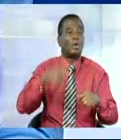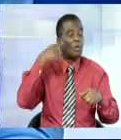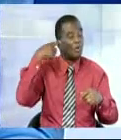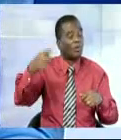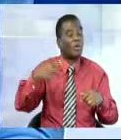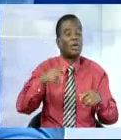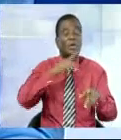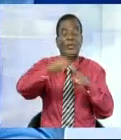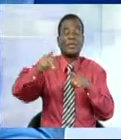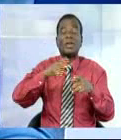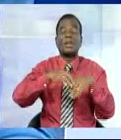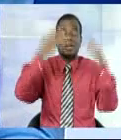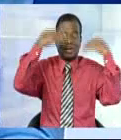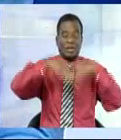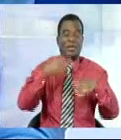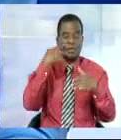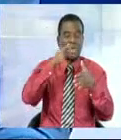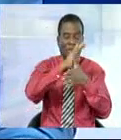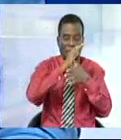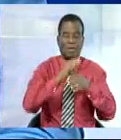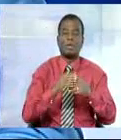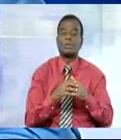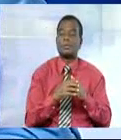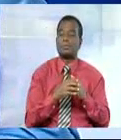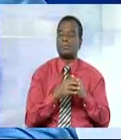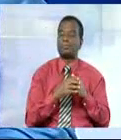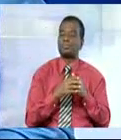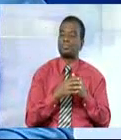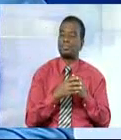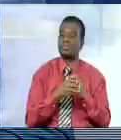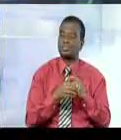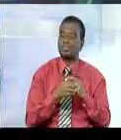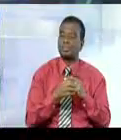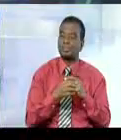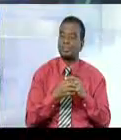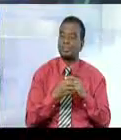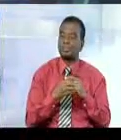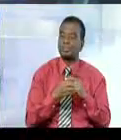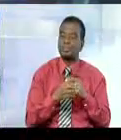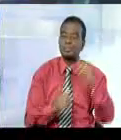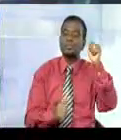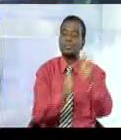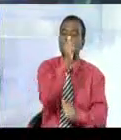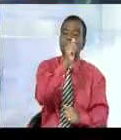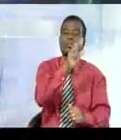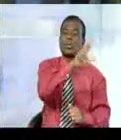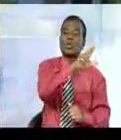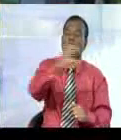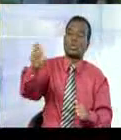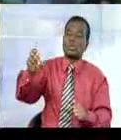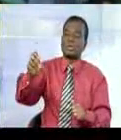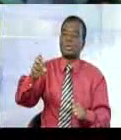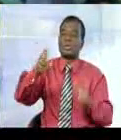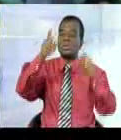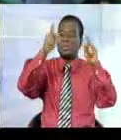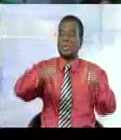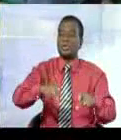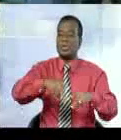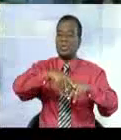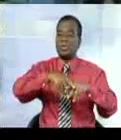crise post-électorale. Kadisou Maoro, Honorine Kakoubla, Anyegori. Plus de 300 coordonnateurs de la